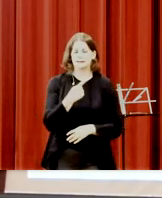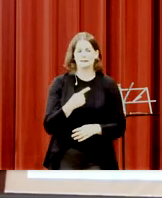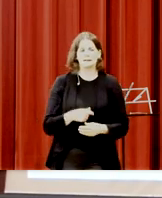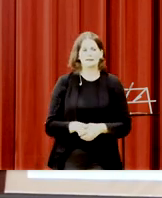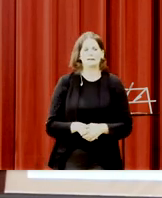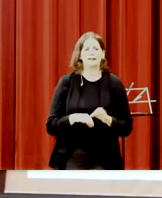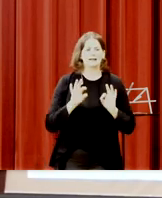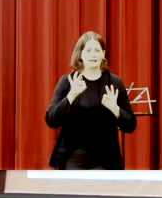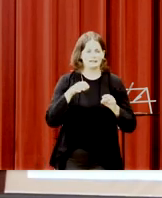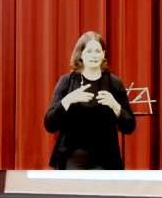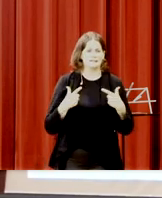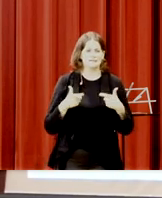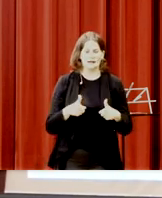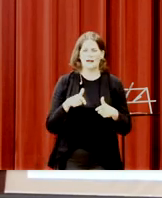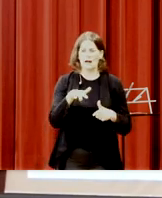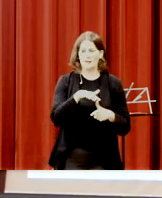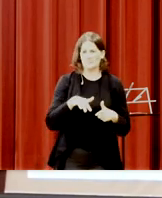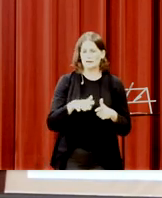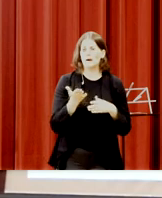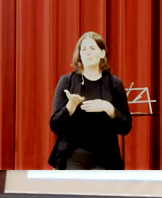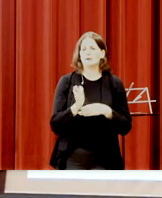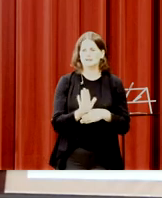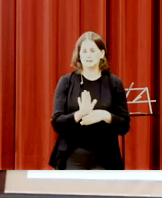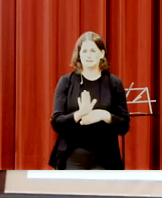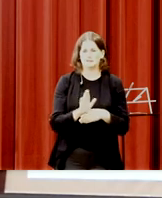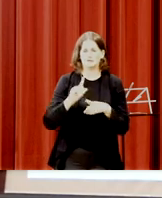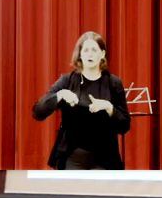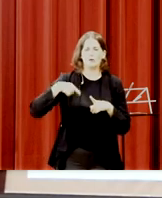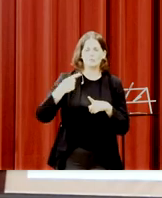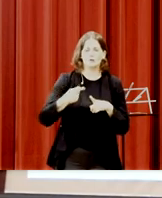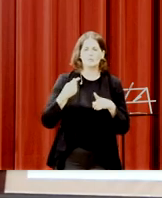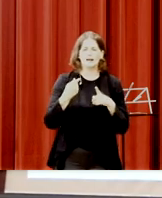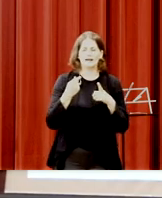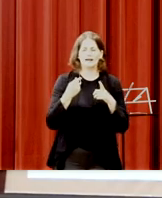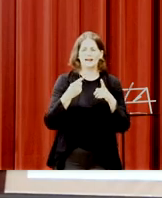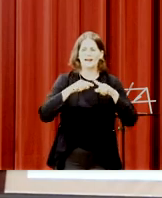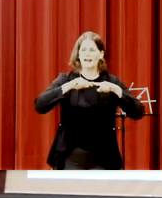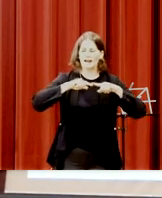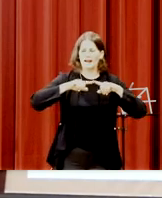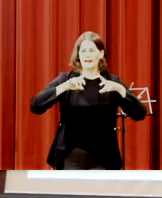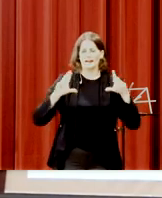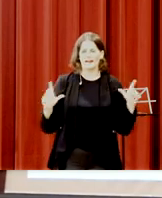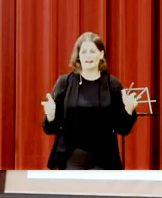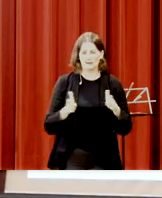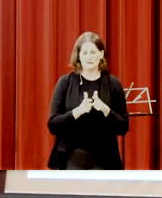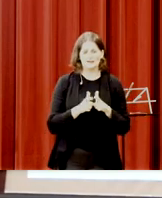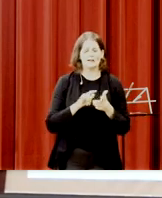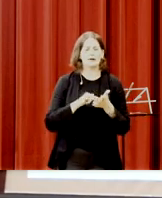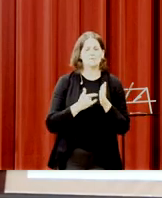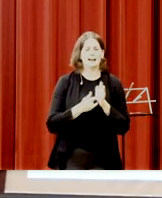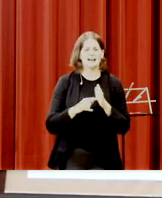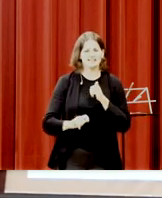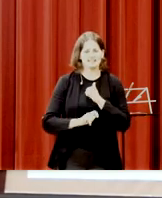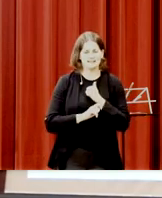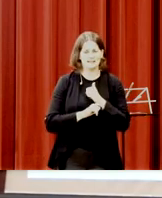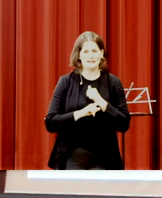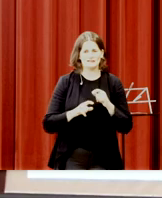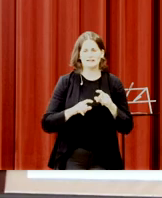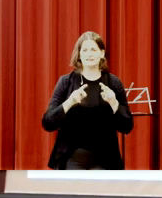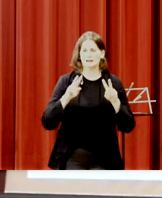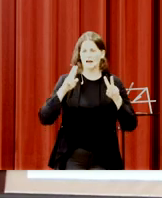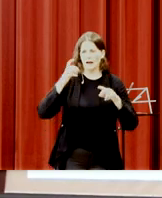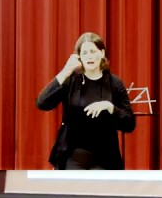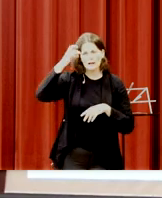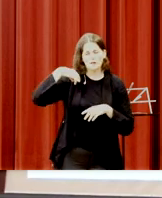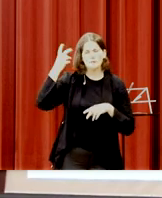Innovació, el full de ruta, el que ha de ser el full de ruta per impulsar la recerca a la nostra universitat. La llista de prioritats és